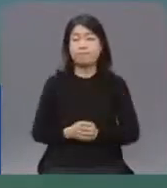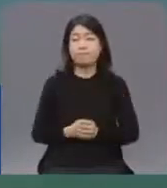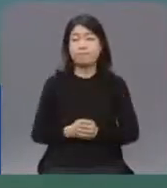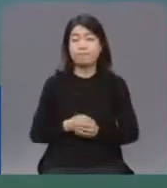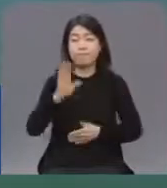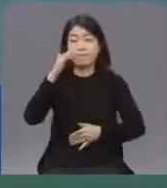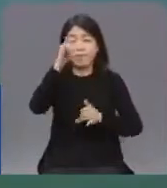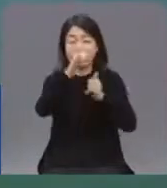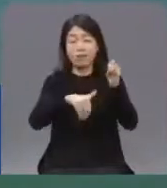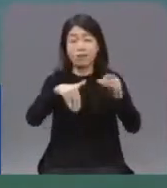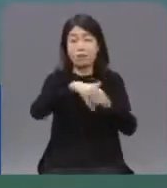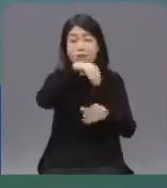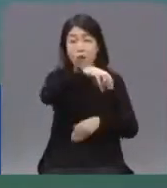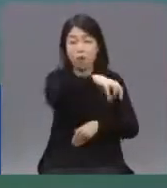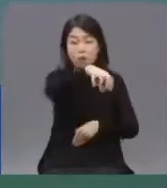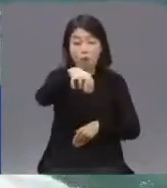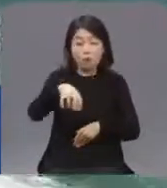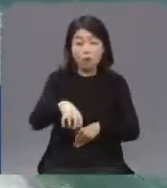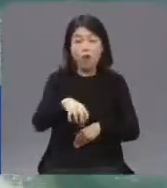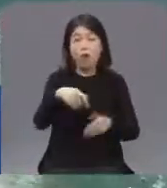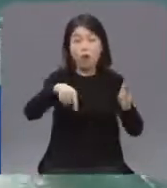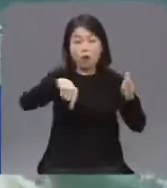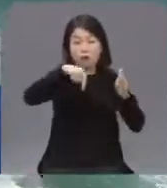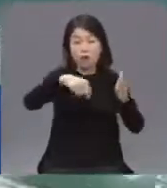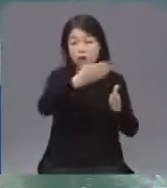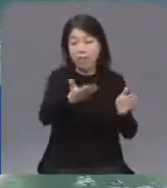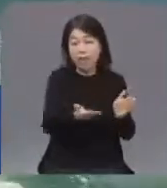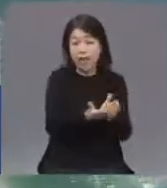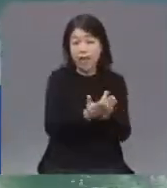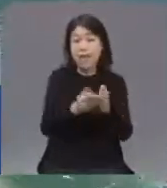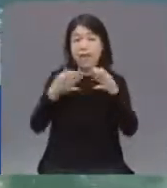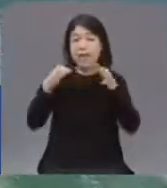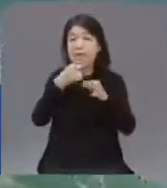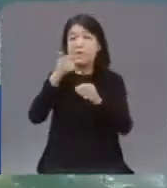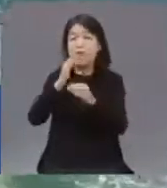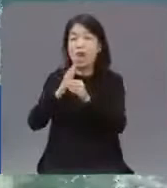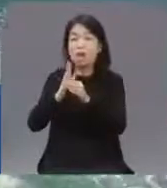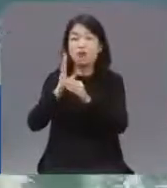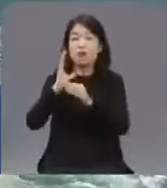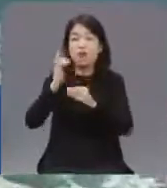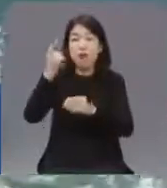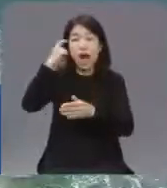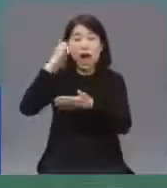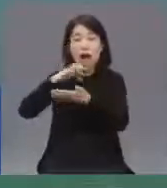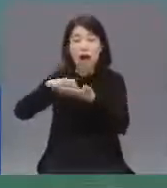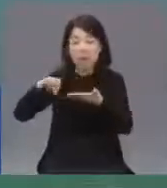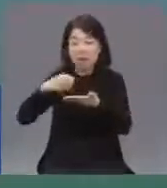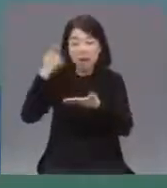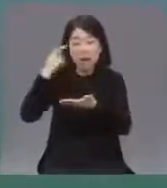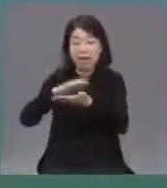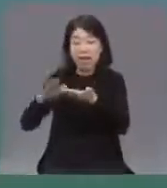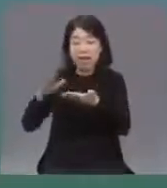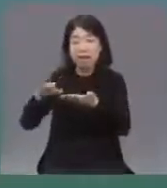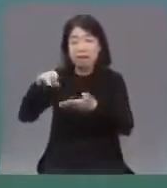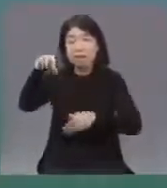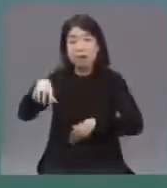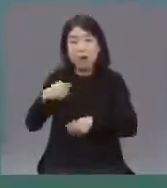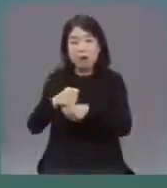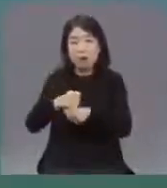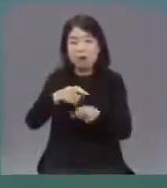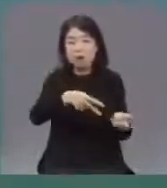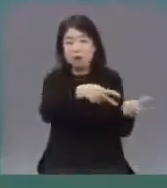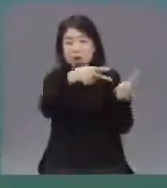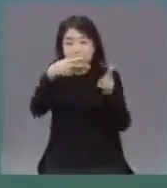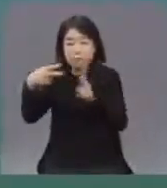근대 역사문화공간 등이 인접한 목포 내항과 김대중 노벨평화상 기념관 등이 갖춰진 사막도를 해상보행교로